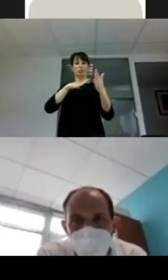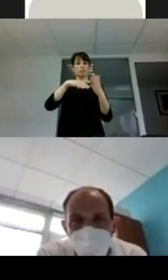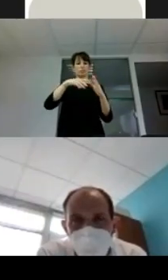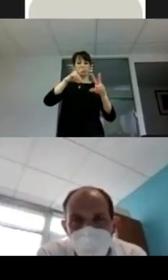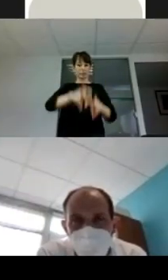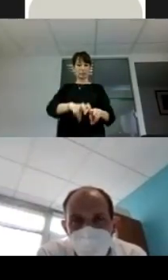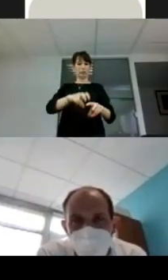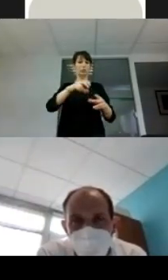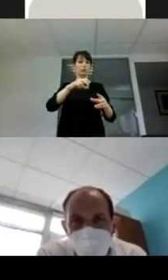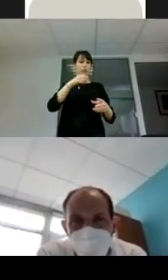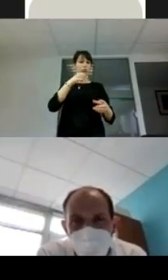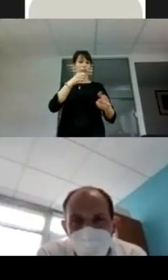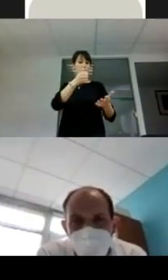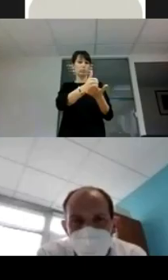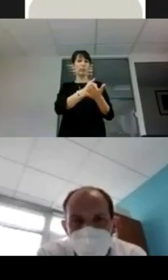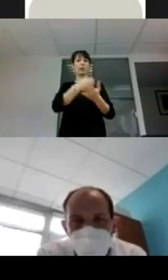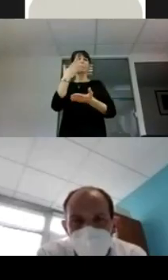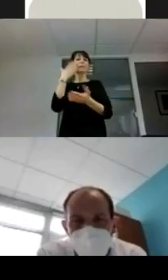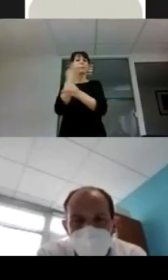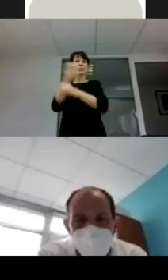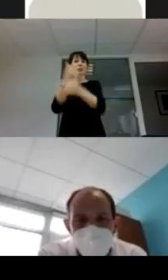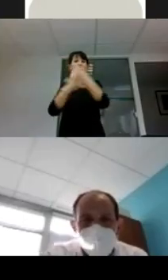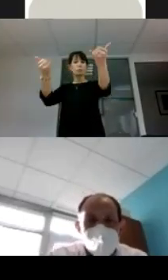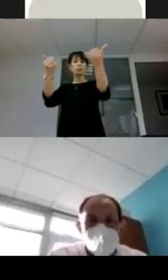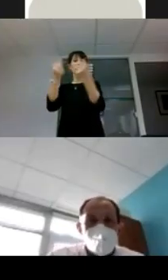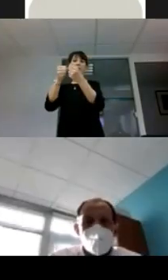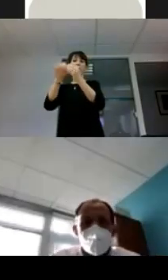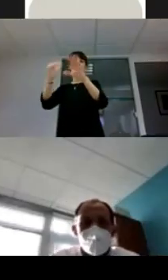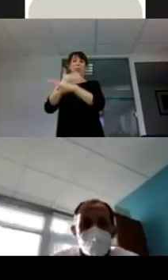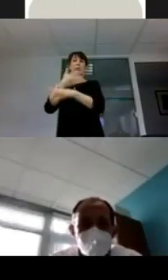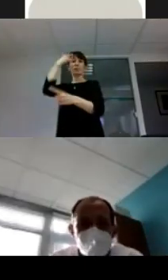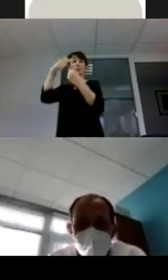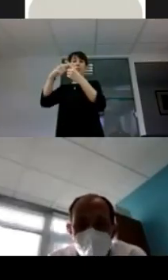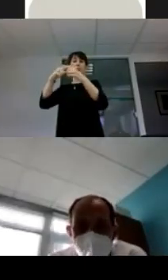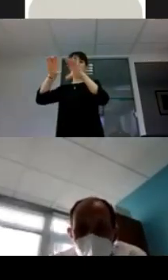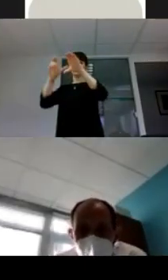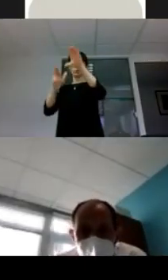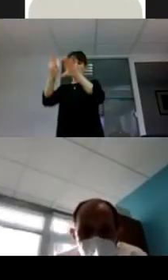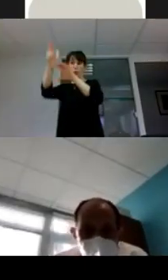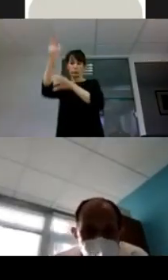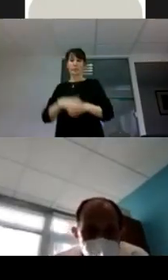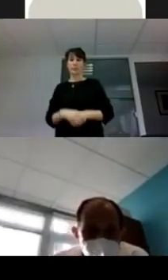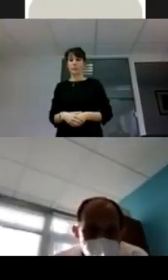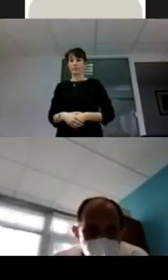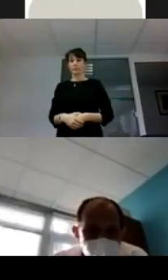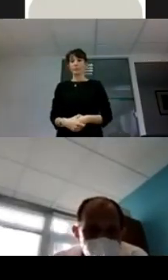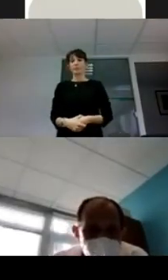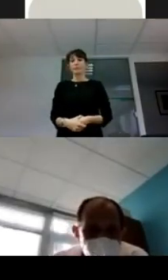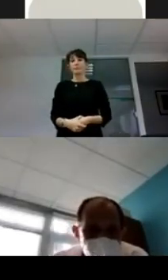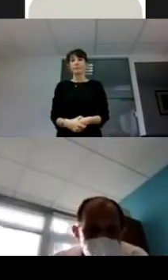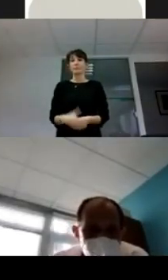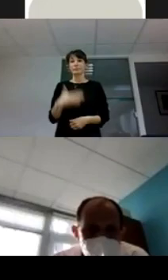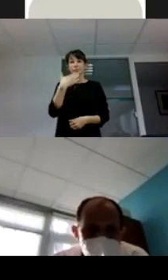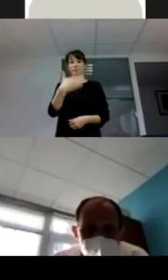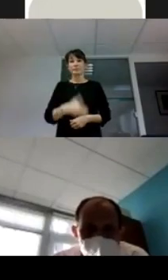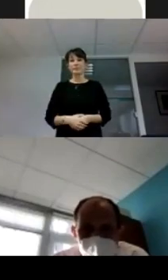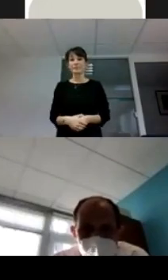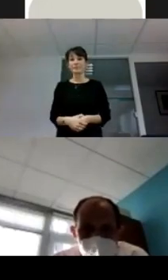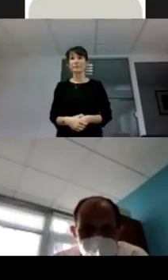chez les personnes symptomatiques ou à risque élevé et très élevé, par coloscopie. Merci.